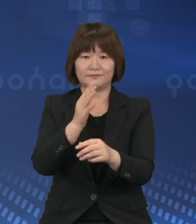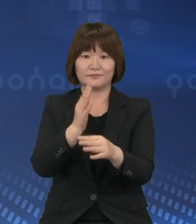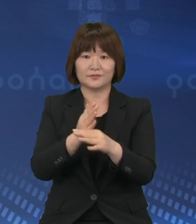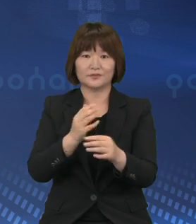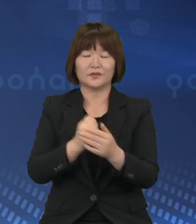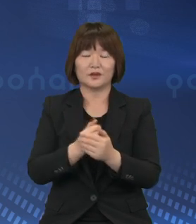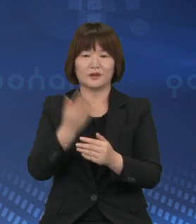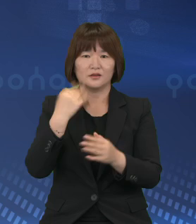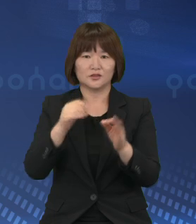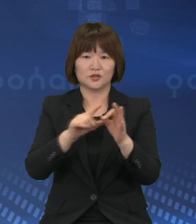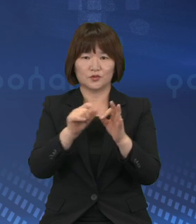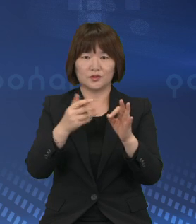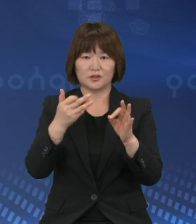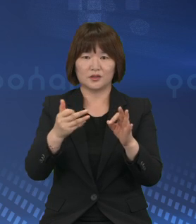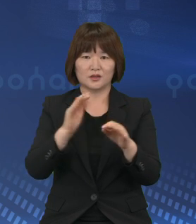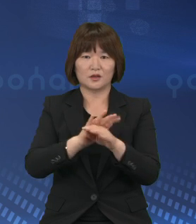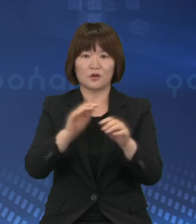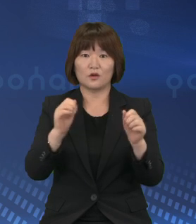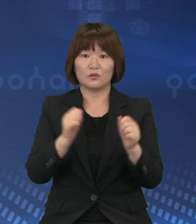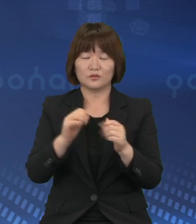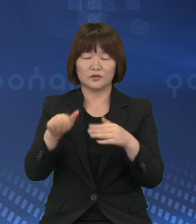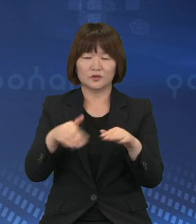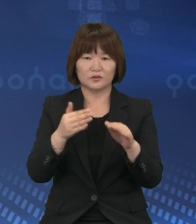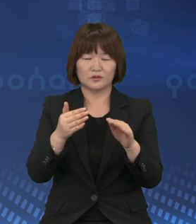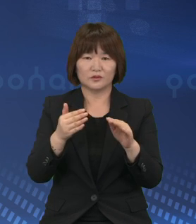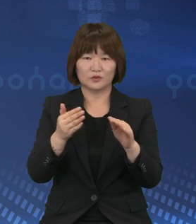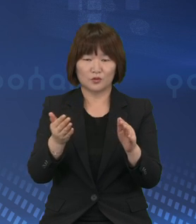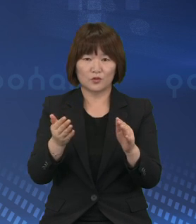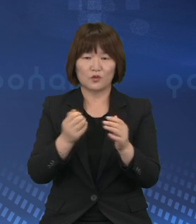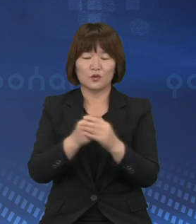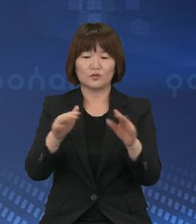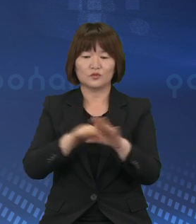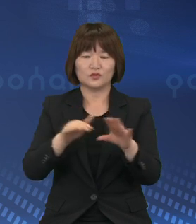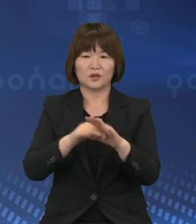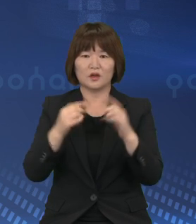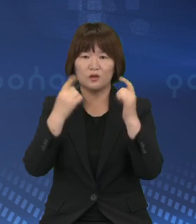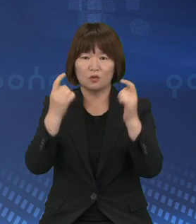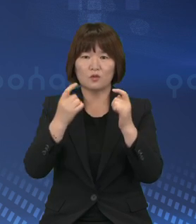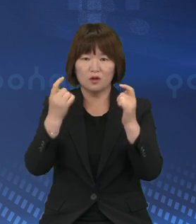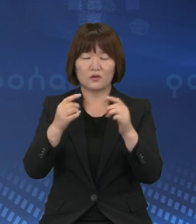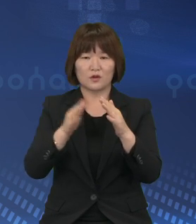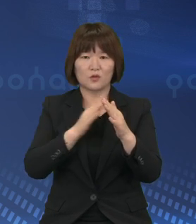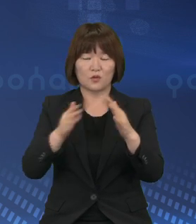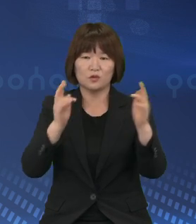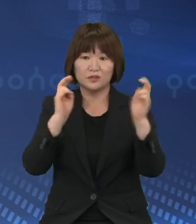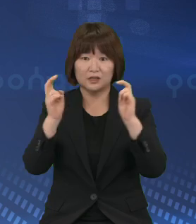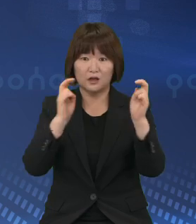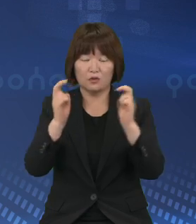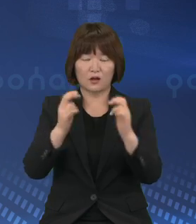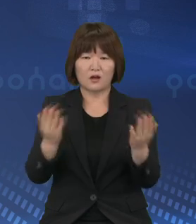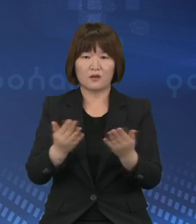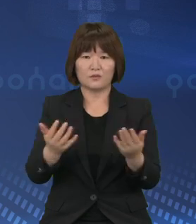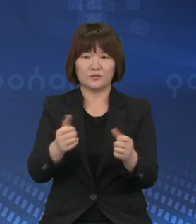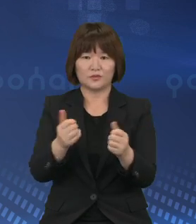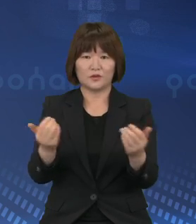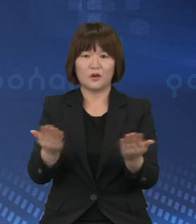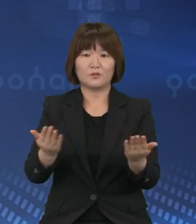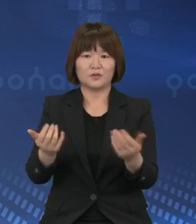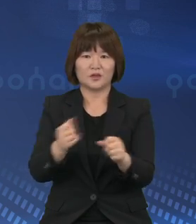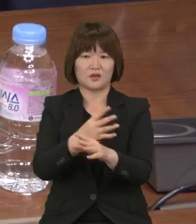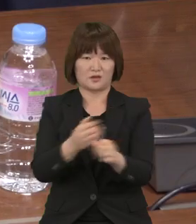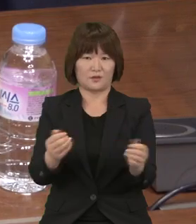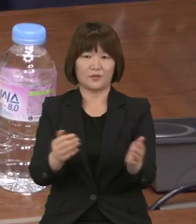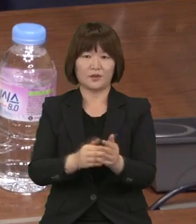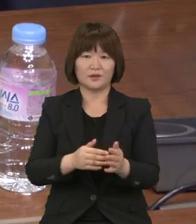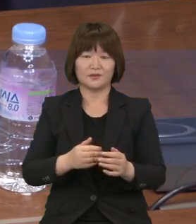있는데요. 지난 18일에는 경상북도 문화관광공사와 업무 협약을 맺고 포항 관광 발전에 디딤돌을 놓았습니다.